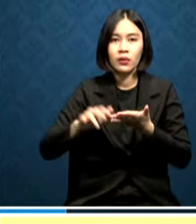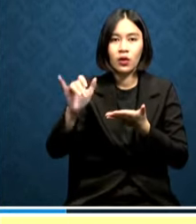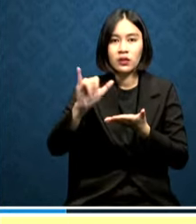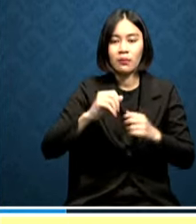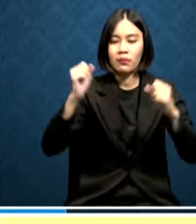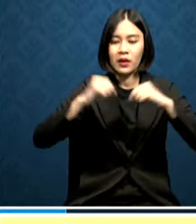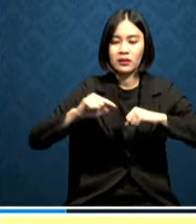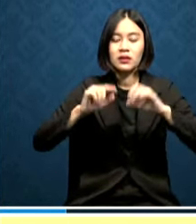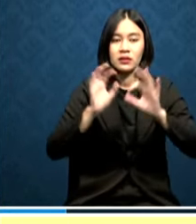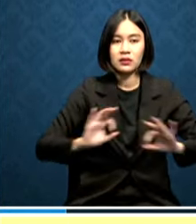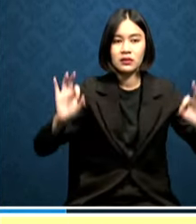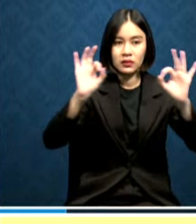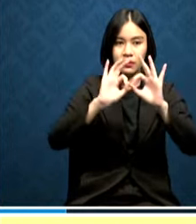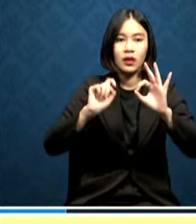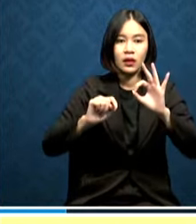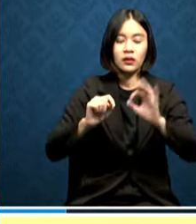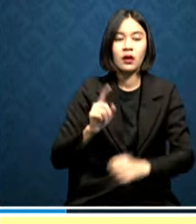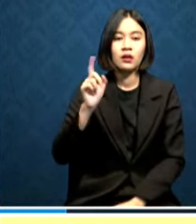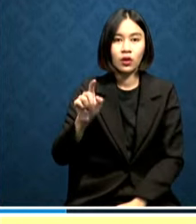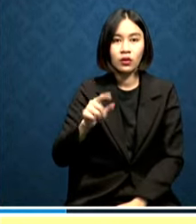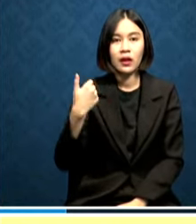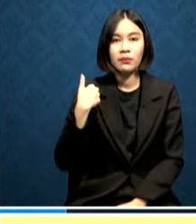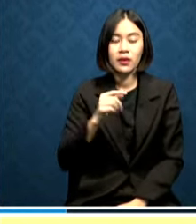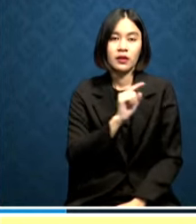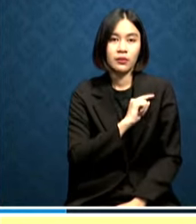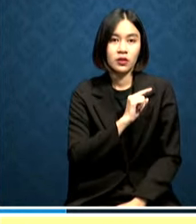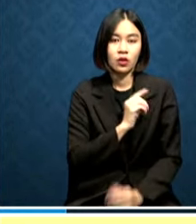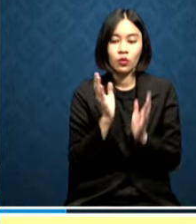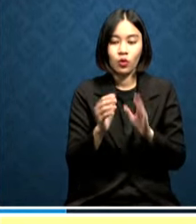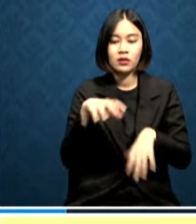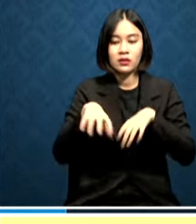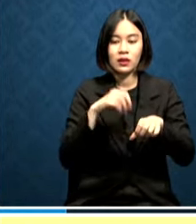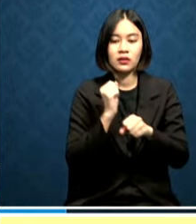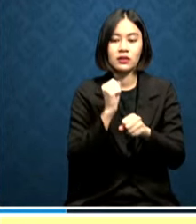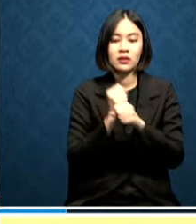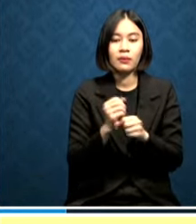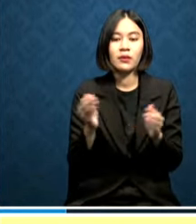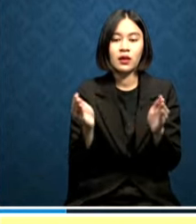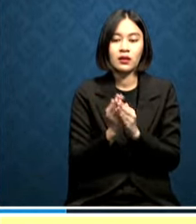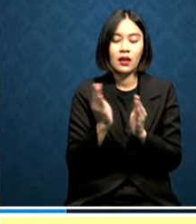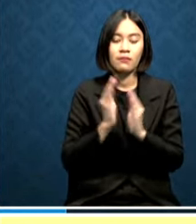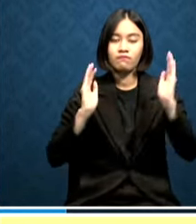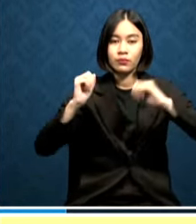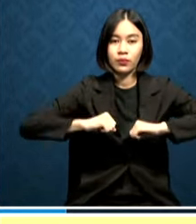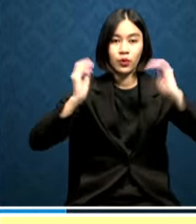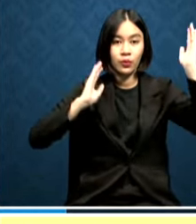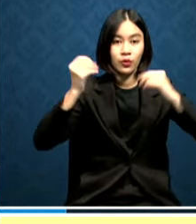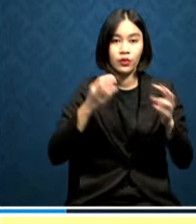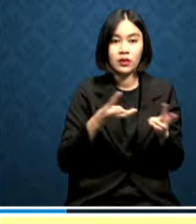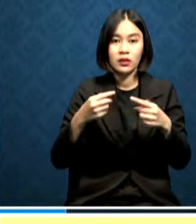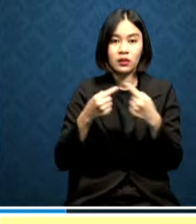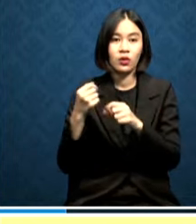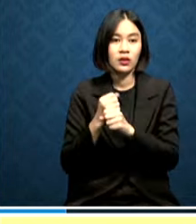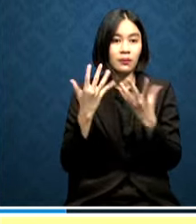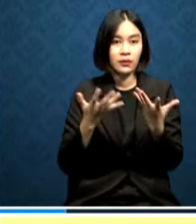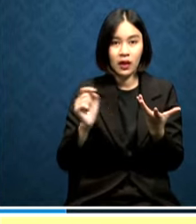ดังกล่าวเนี่ยเป็นมติที่สำคัญนะครับท่านประธานก็ควรที่จะมีความรับผิดชอบคือผู้จัดทำประชามติก็ต้องควรรับผิดชอบว่าจะต้องดำเนินการอย่างไรต่อนะฮะจะ